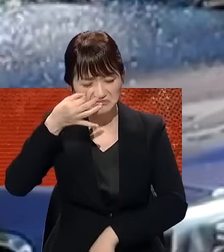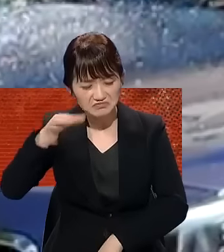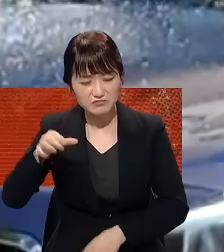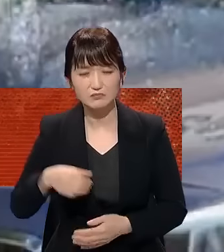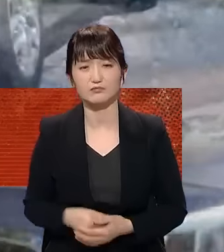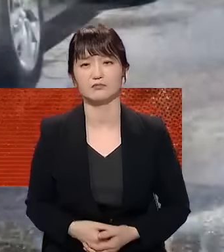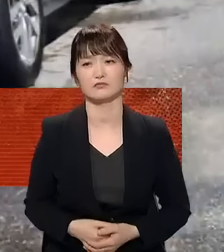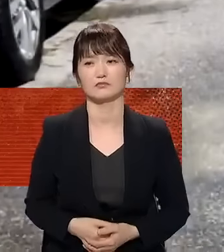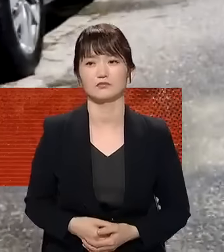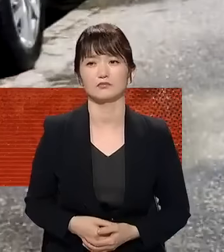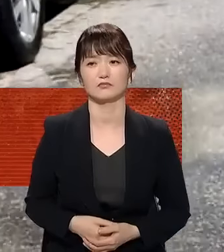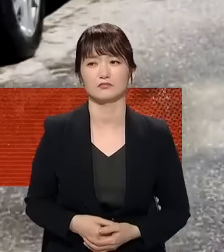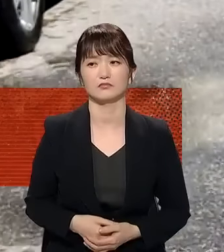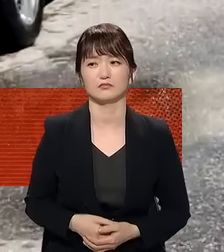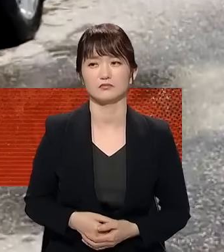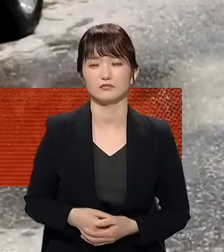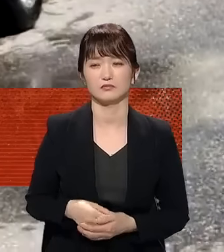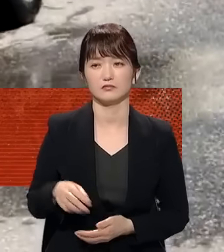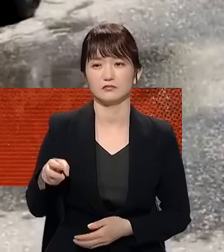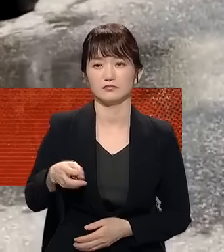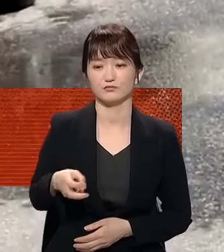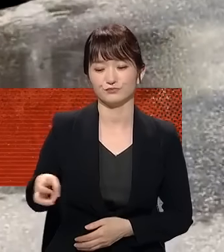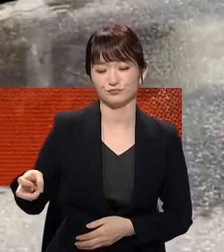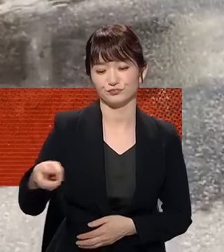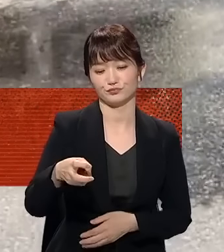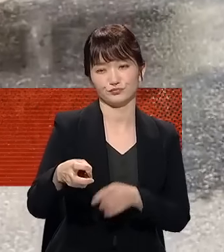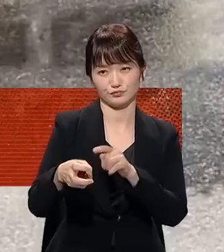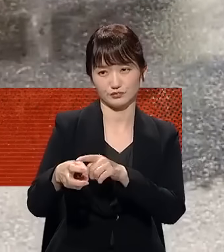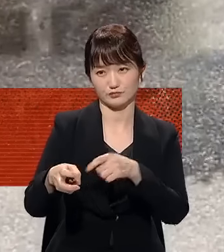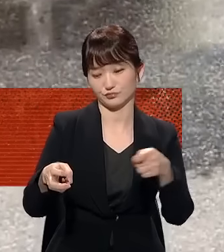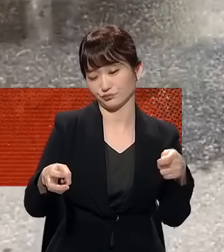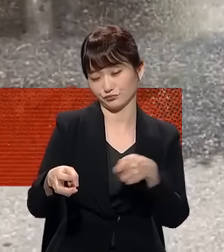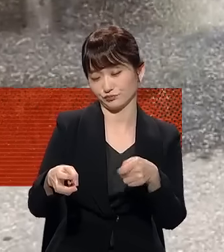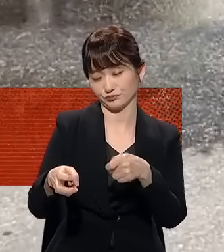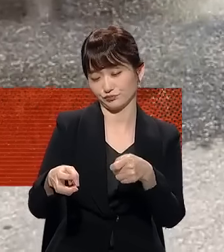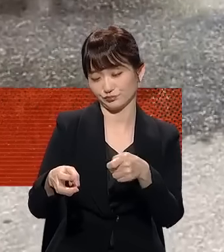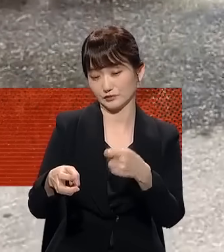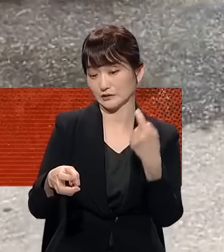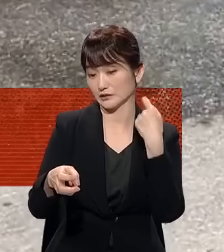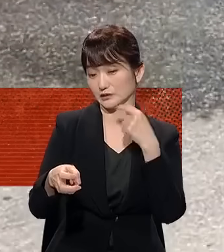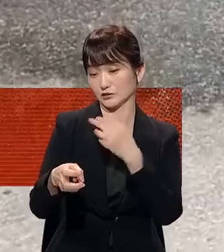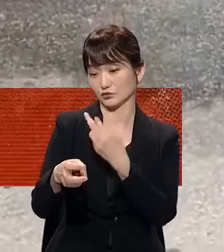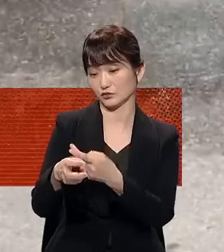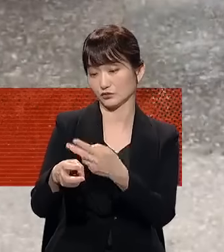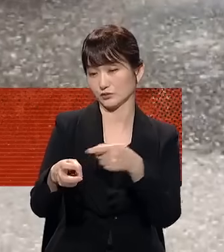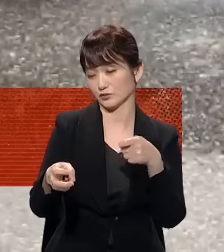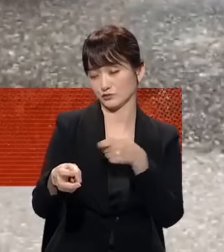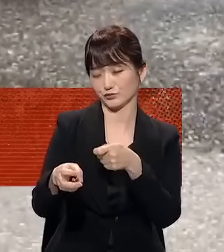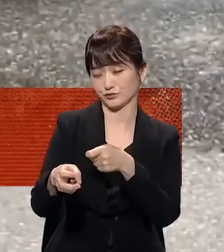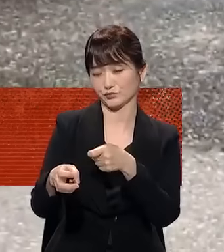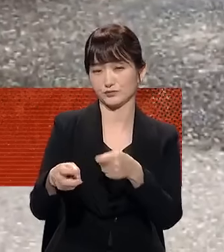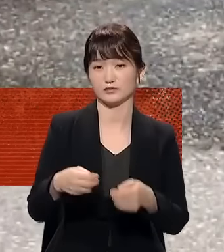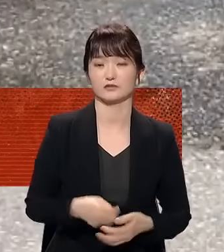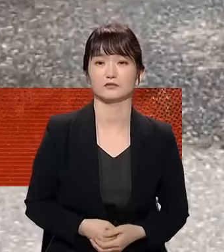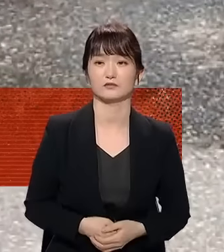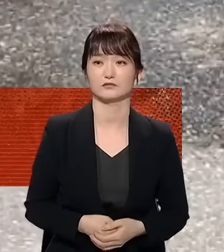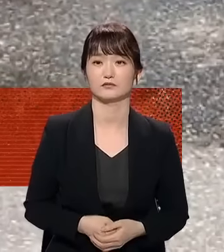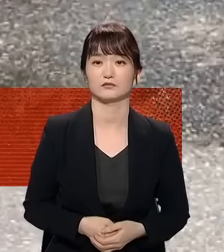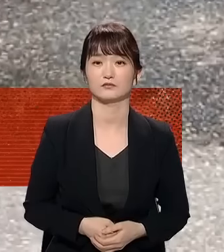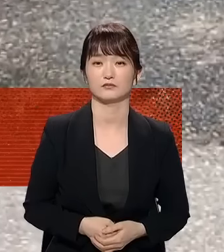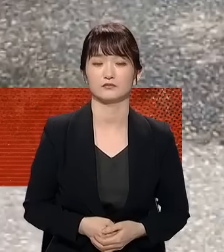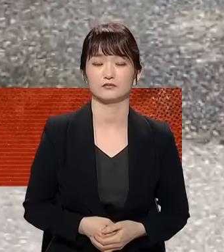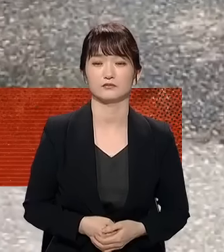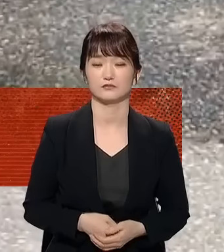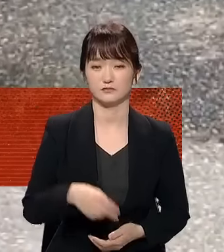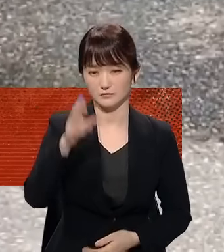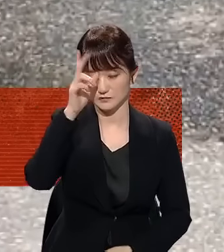이제 차를 옮기면서 이리저리 옮기면서 세차를 거하게 하는데 뒷유리까지 저 세차하기 때문에 문제가 되거든요. 그래서 제보자가 신고를